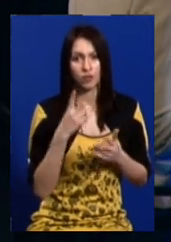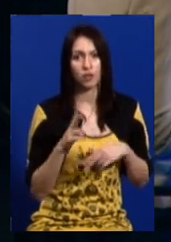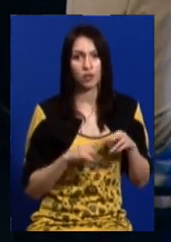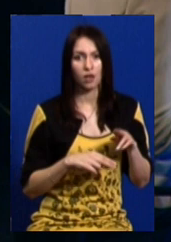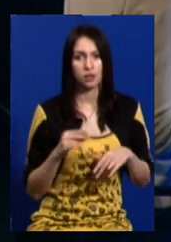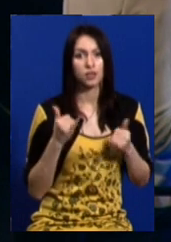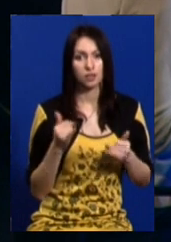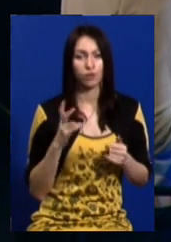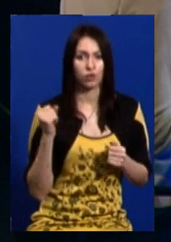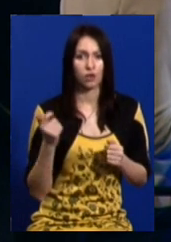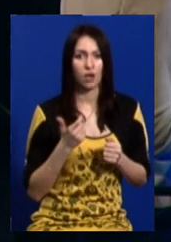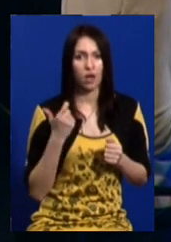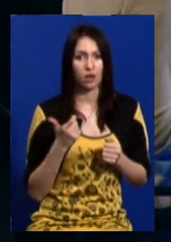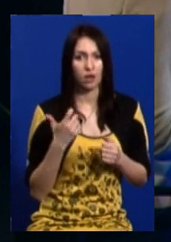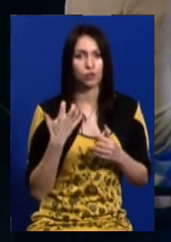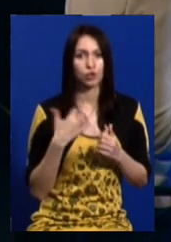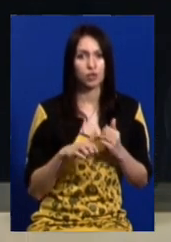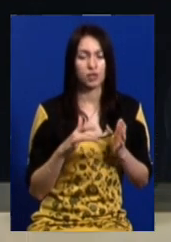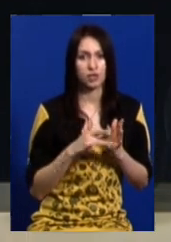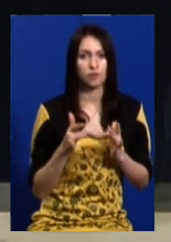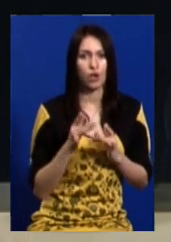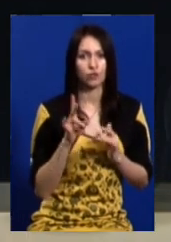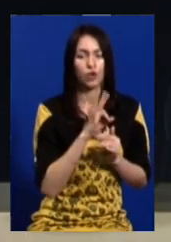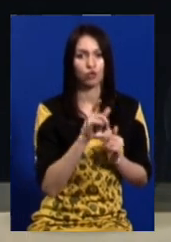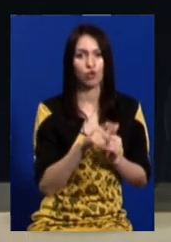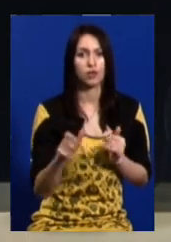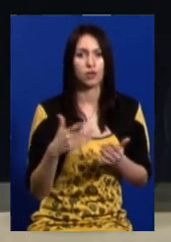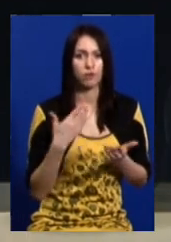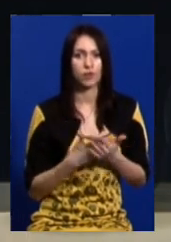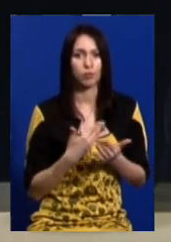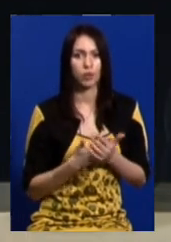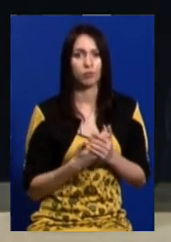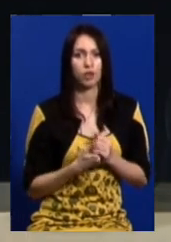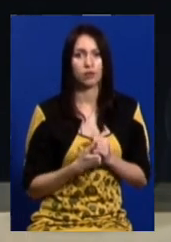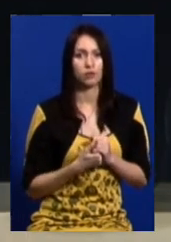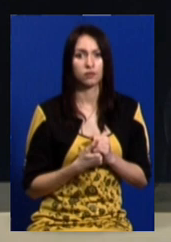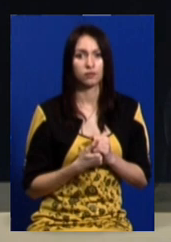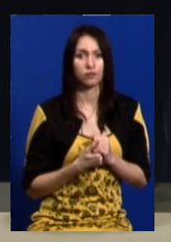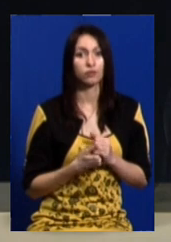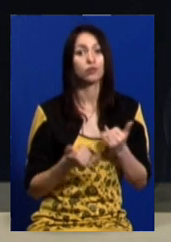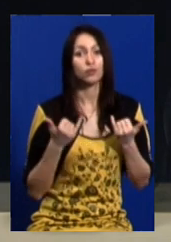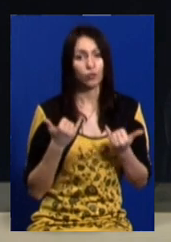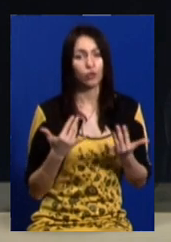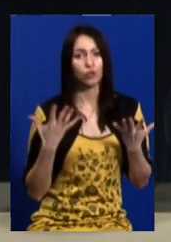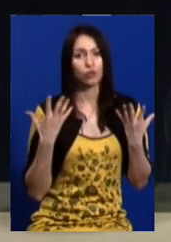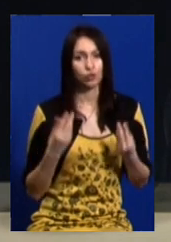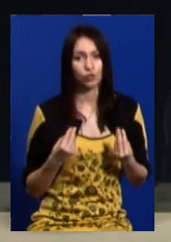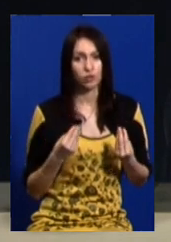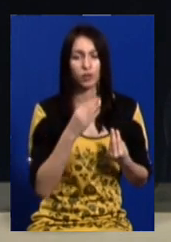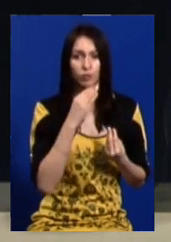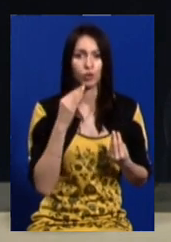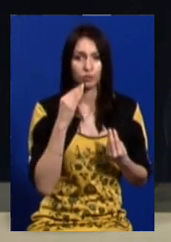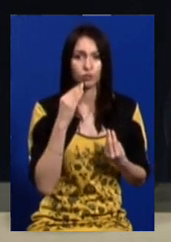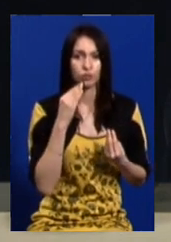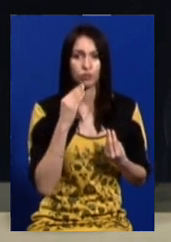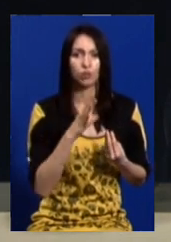на Харківщині? Серед священників, наприклад, між єпархіями? На сьогоднішній день, ну, багато